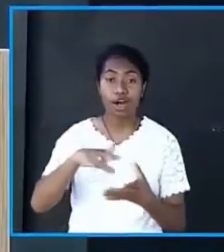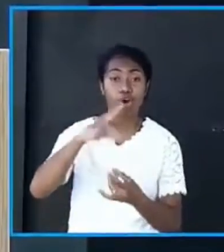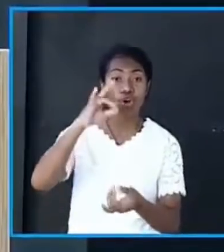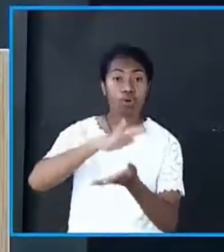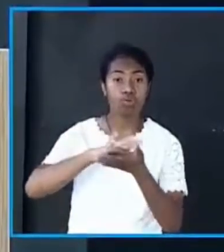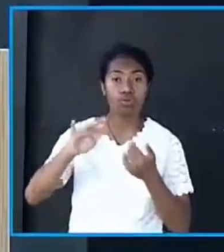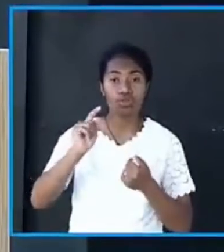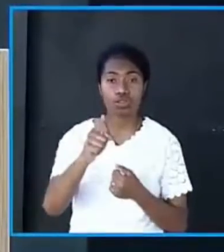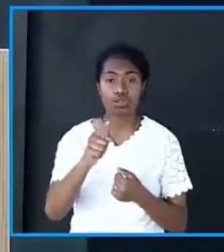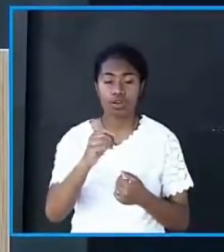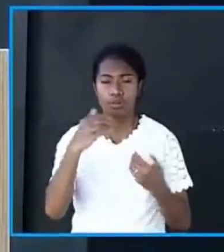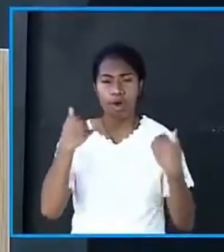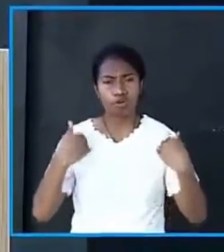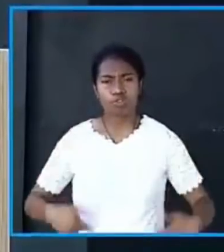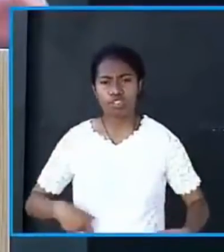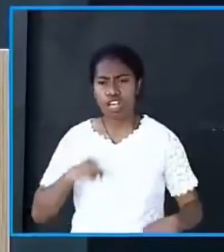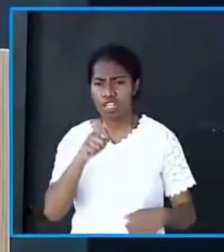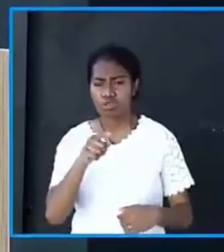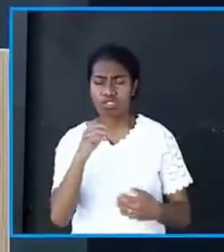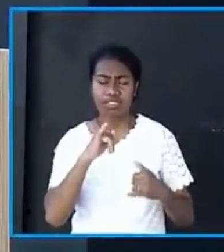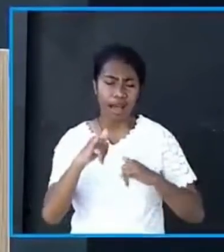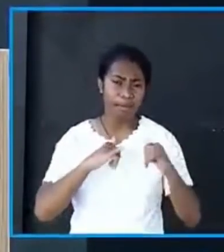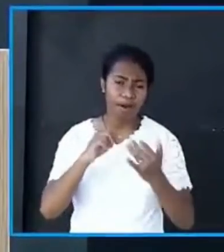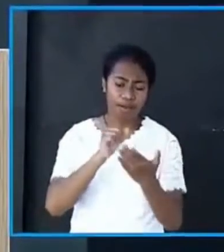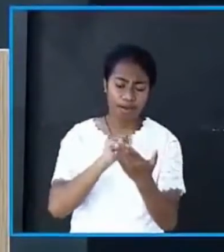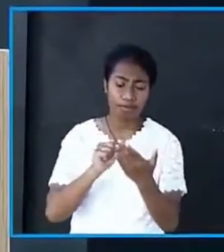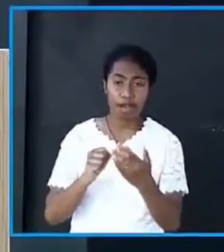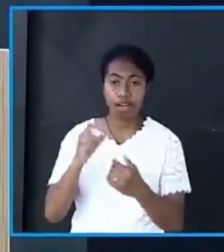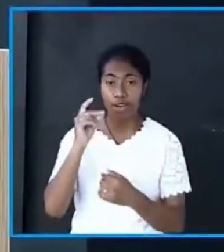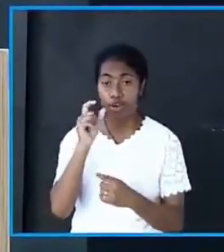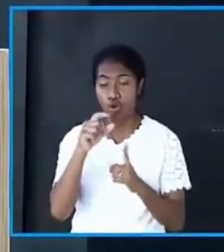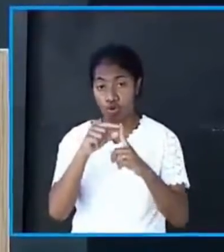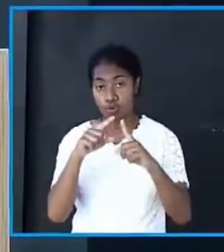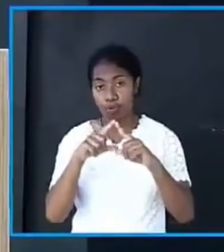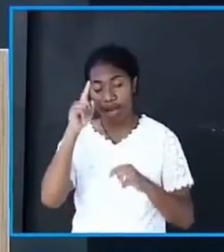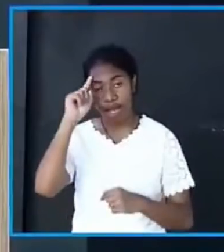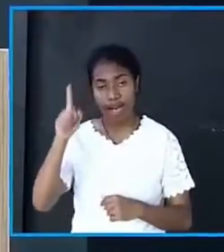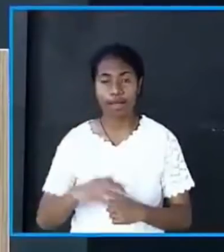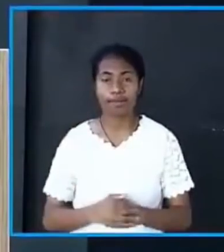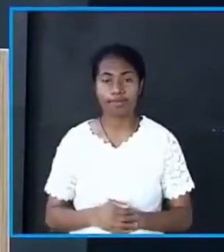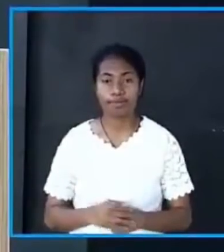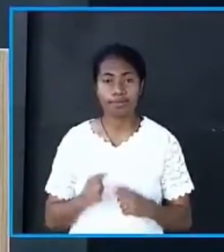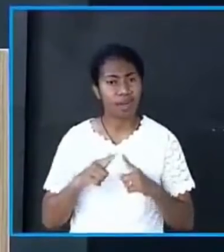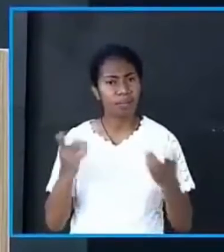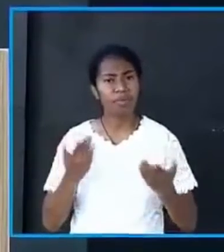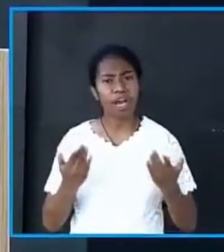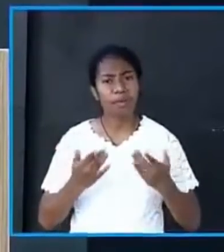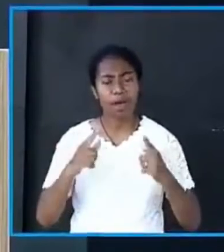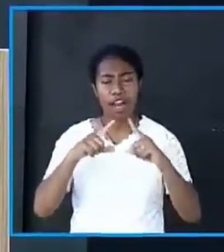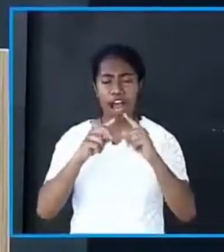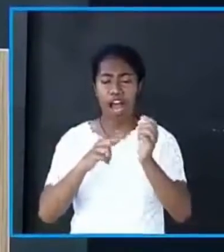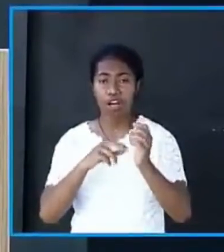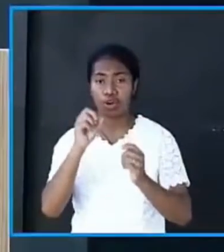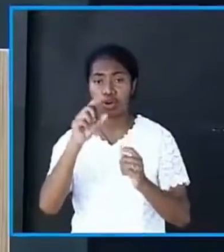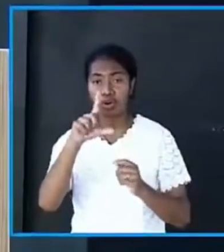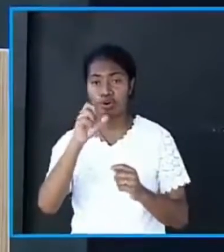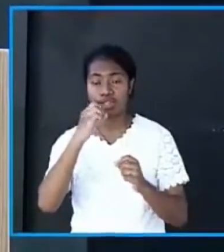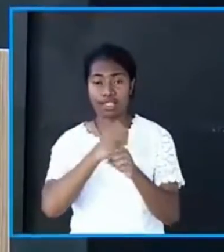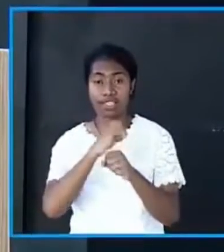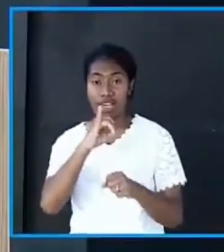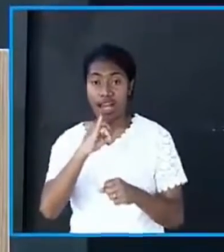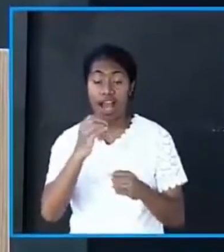manusia adalah gambar rupa Allah tapi bagaimana itu dia nulis analogikan dengan tubuh jiwa roh